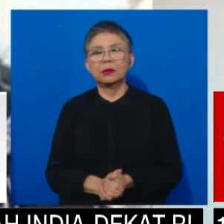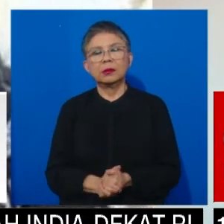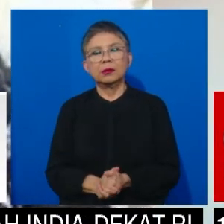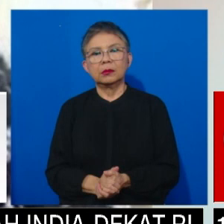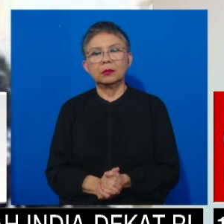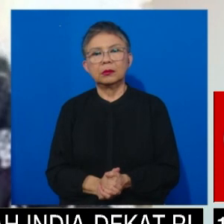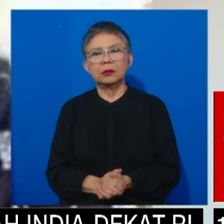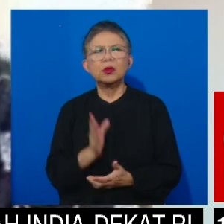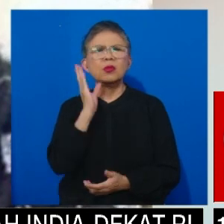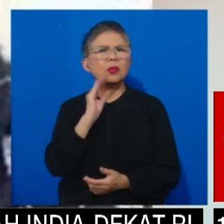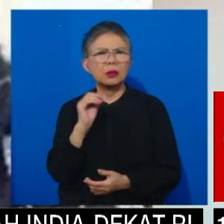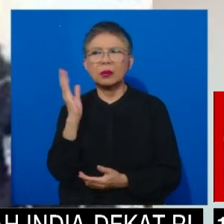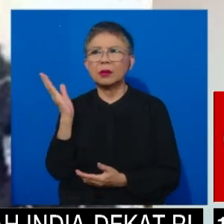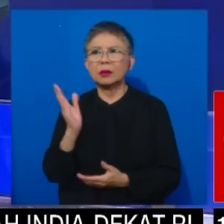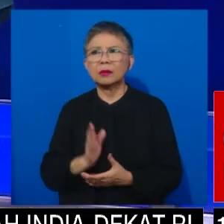Aceh.